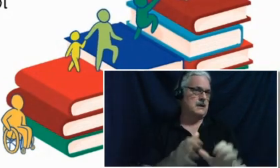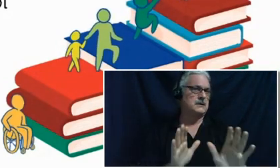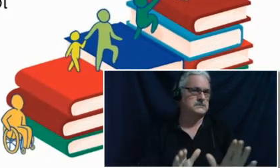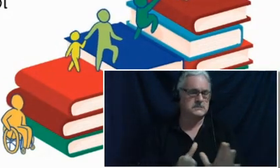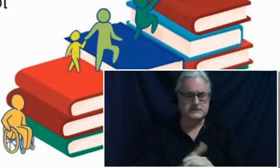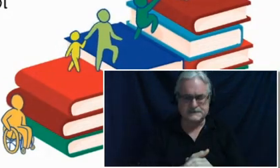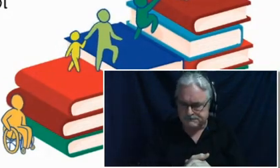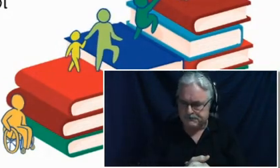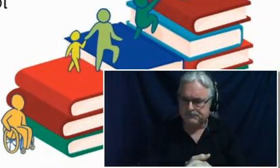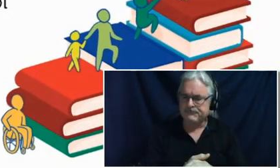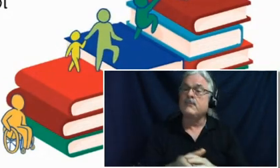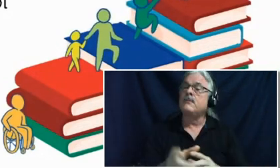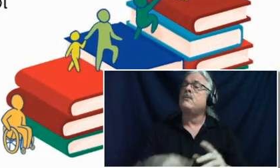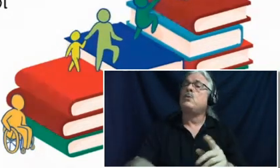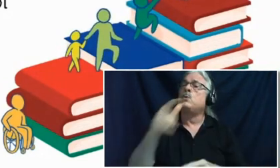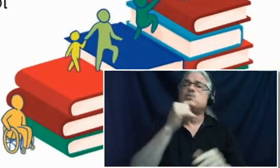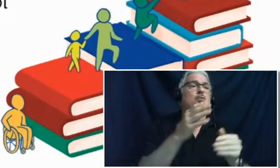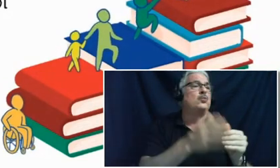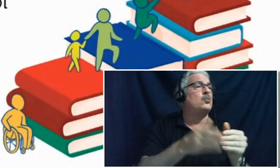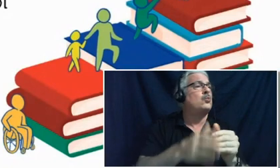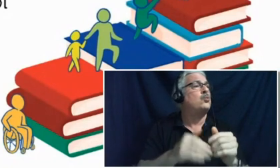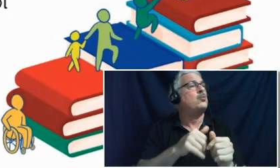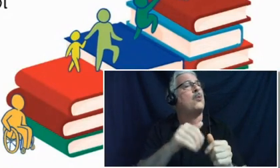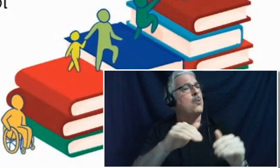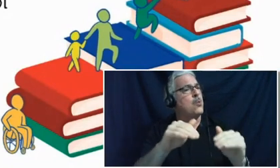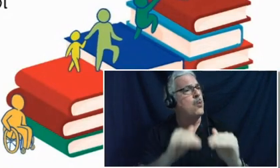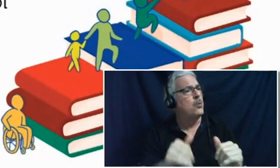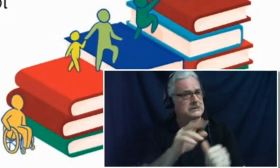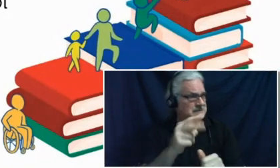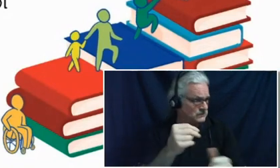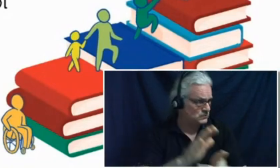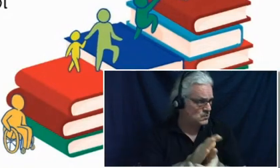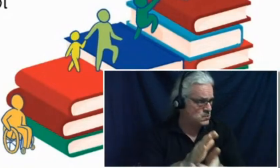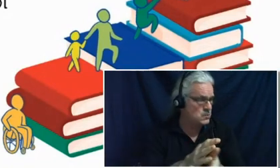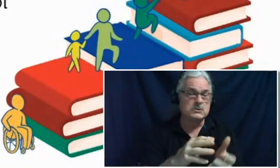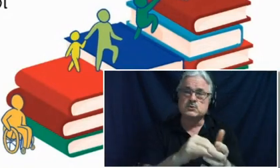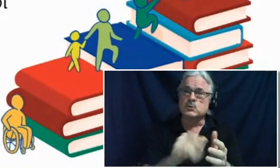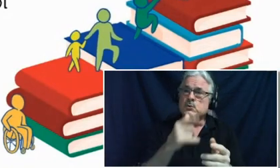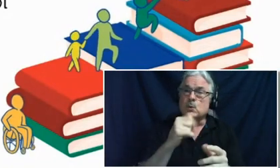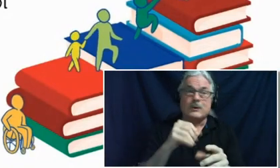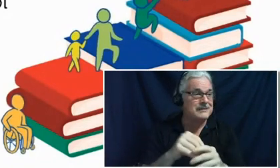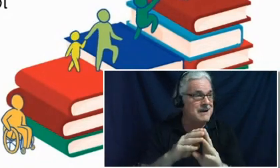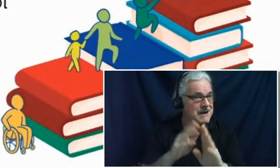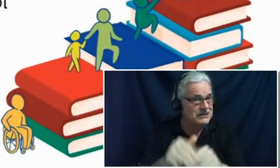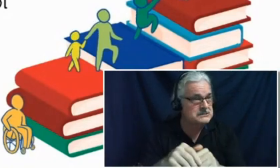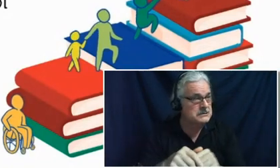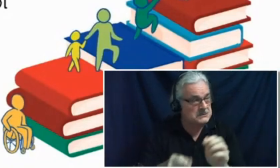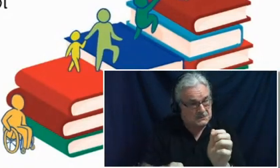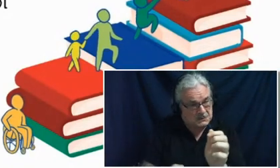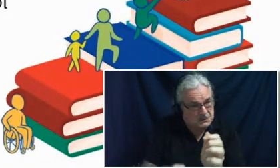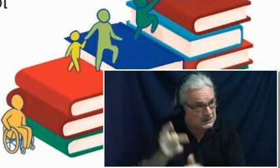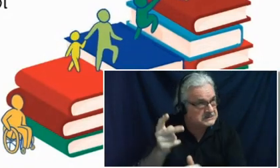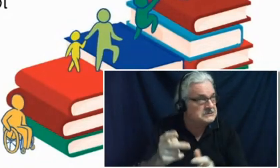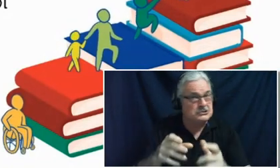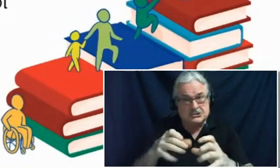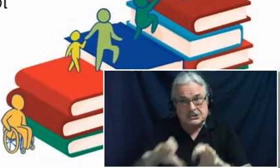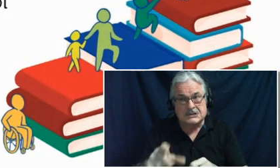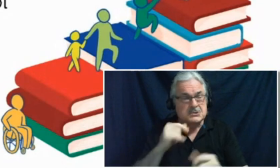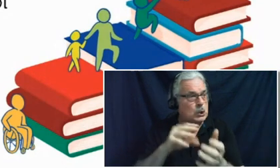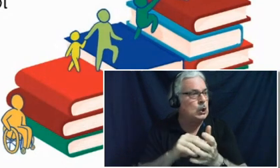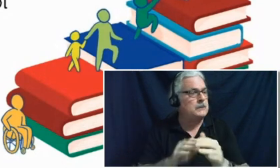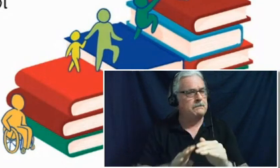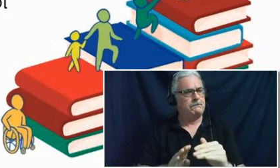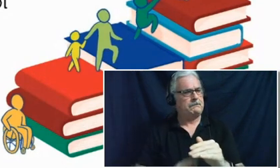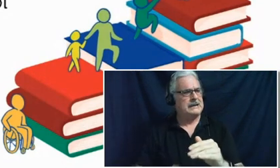classe? Parmi ceux qui achèvent le premier cycle du secondaire, les étudiants des familles les plus riches sont deux fois plus susceptibles d'obtenir